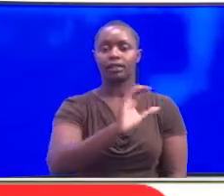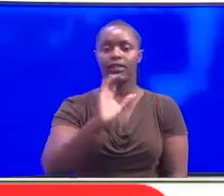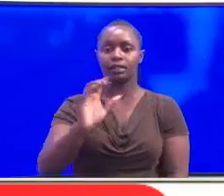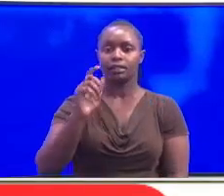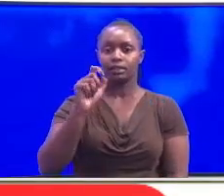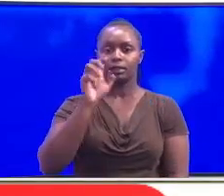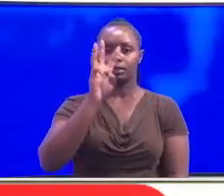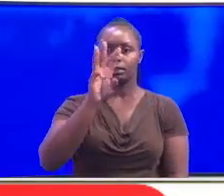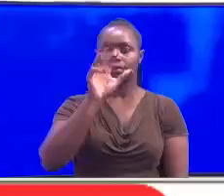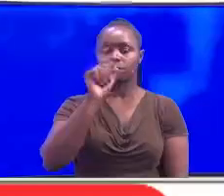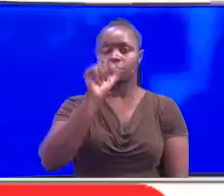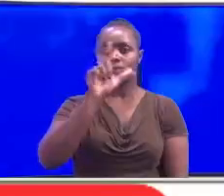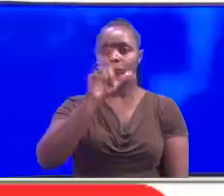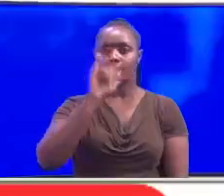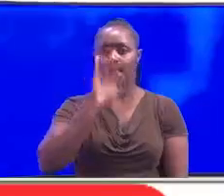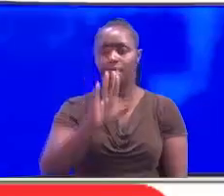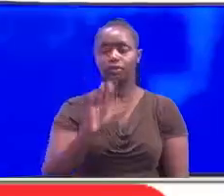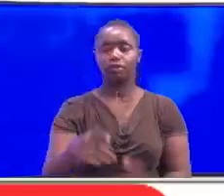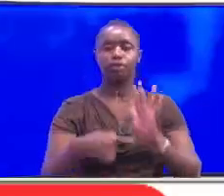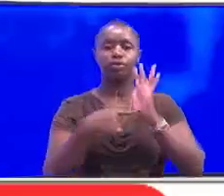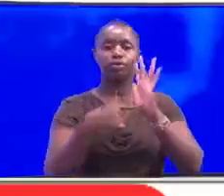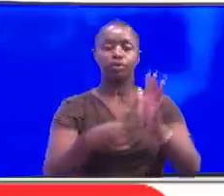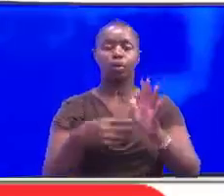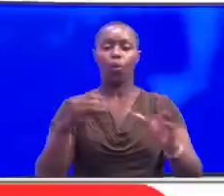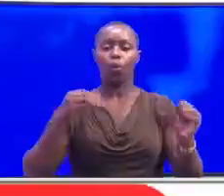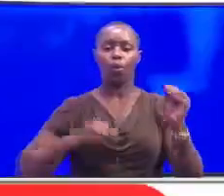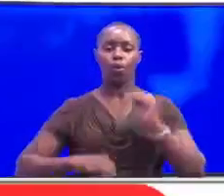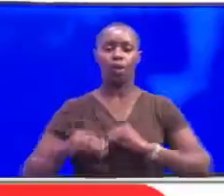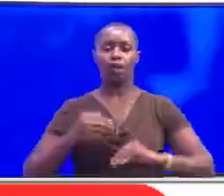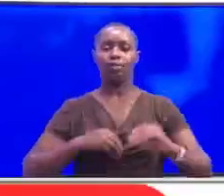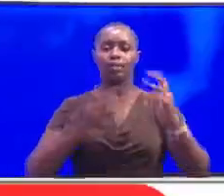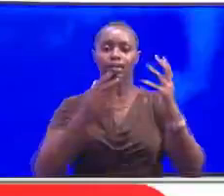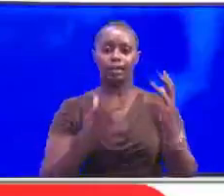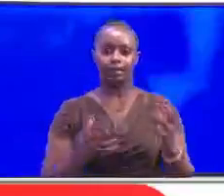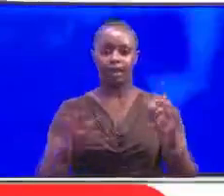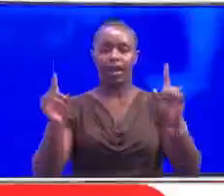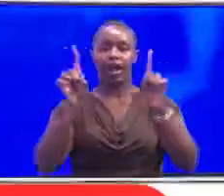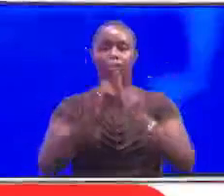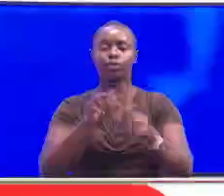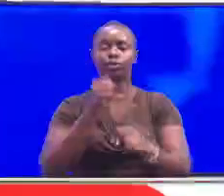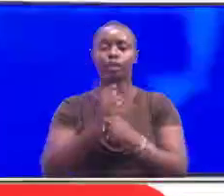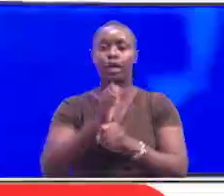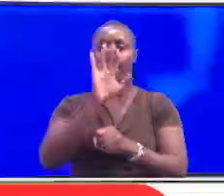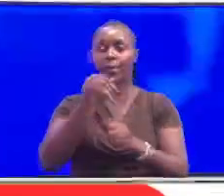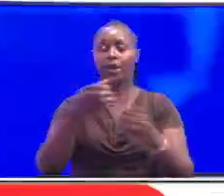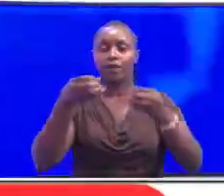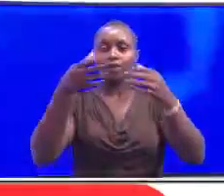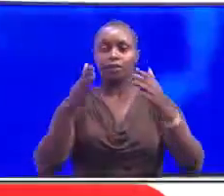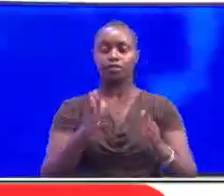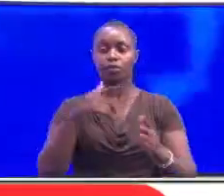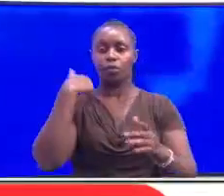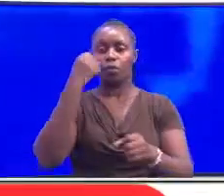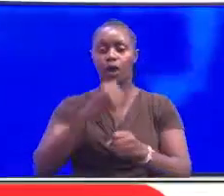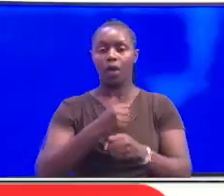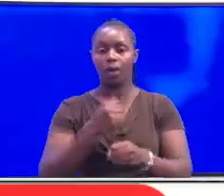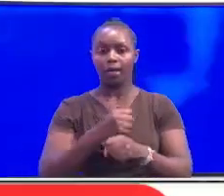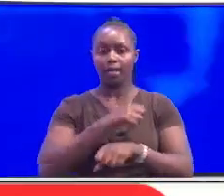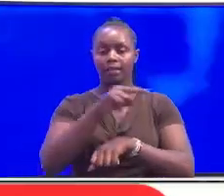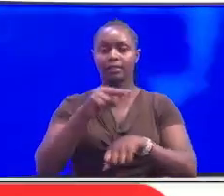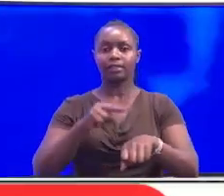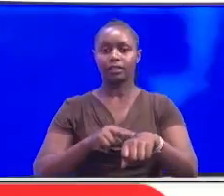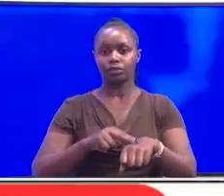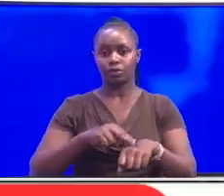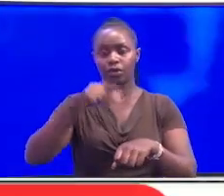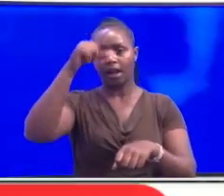Twalib Mbarak ni ishara ya ufisadi uliokithiri nchini na kutekelezwa na maafisa wanaohudumu katika afisi za umma. Wakati huo